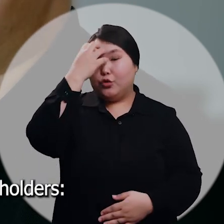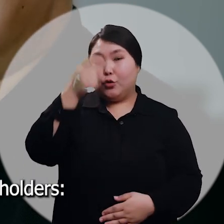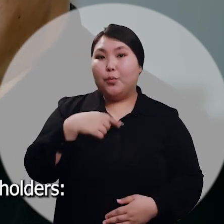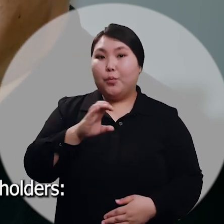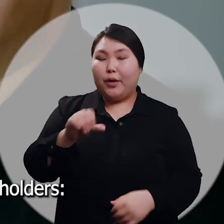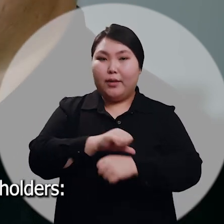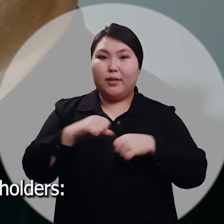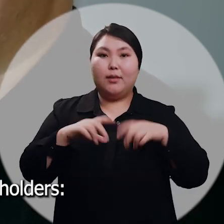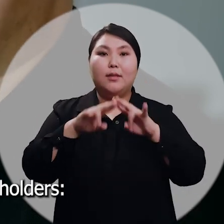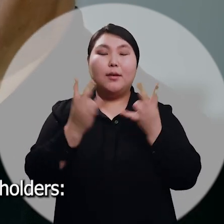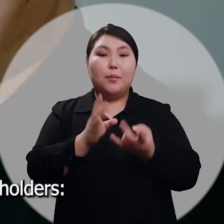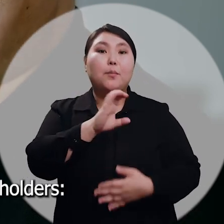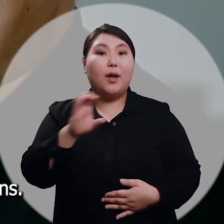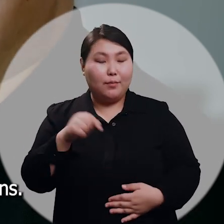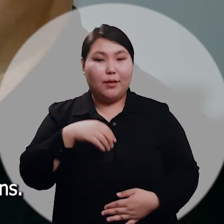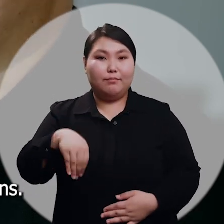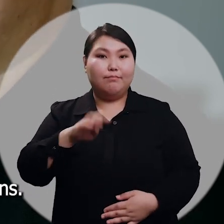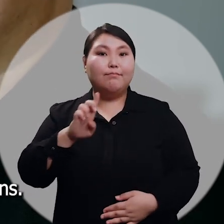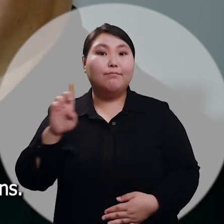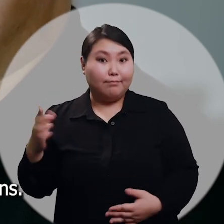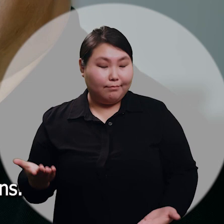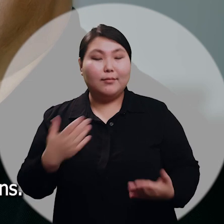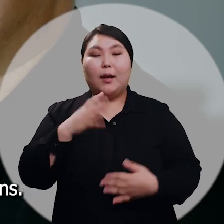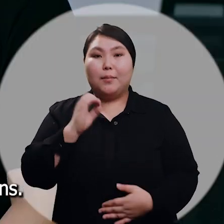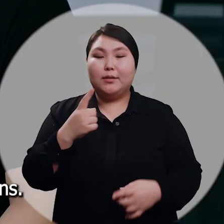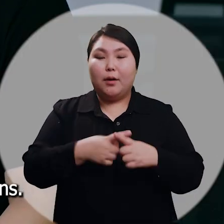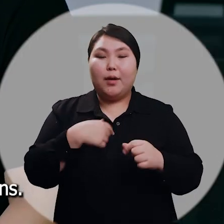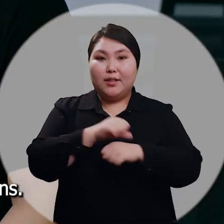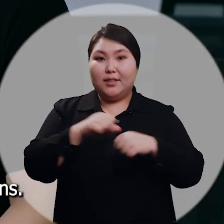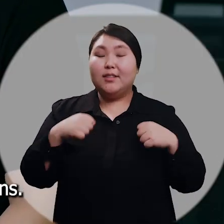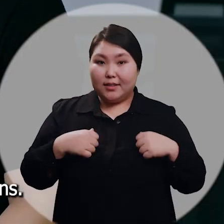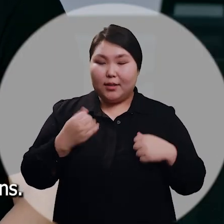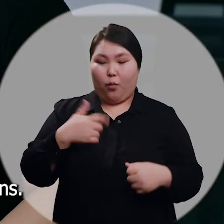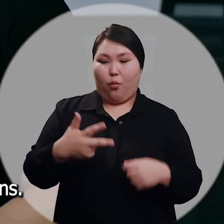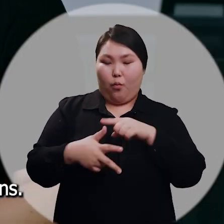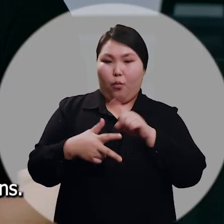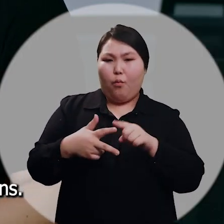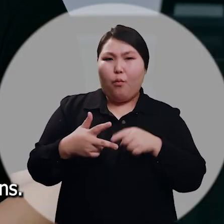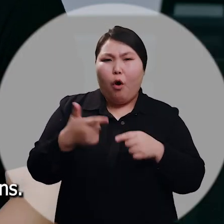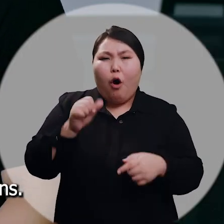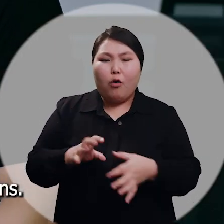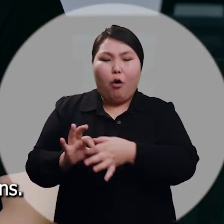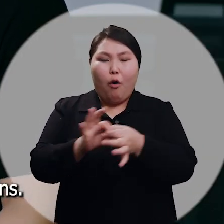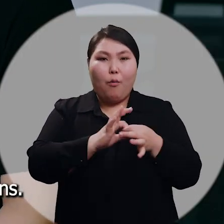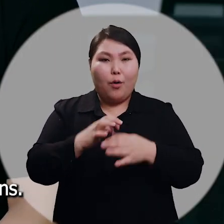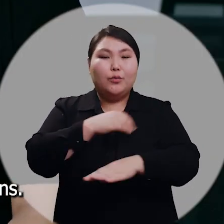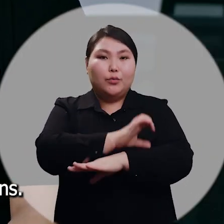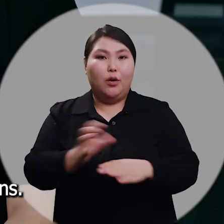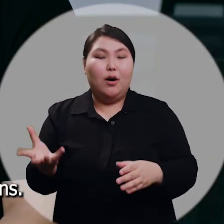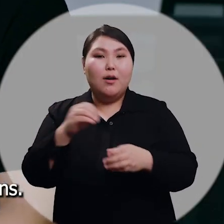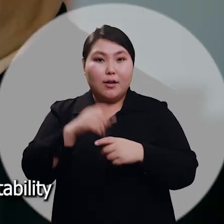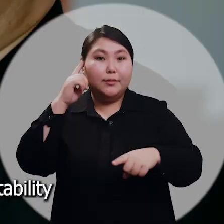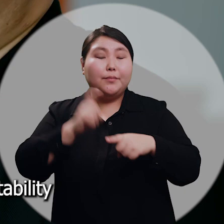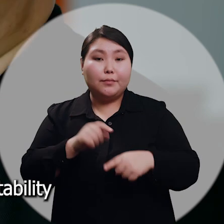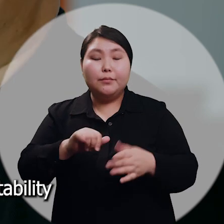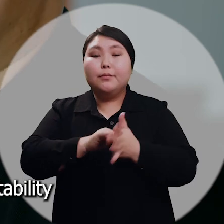байгүлэг, эргэн нэгэмийн байгүлэг, төрүйн мүс байгүлэг. Тэгээд эргэн гэсэн яг ээн гол-гүрүйн холбосыг саргүлэн хамалтайг